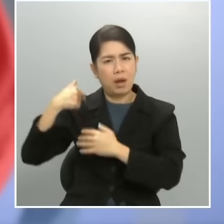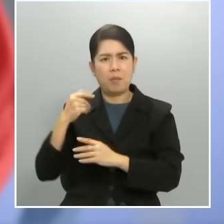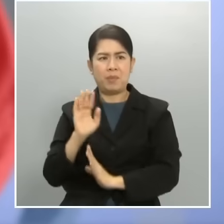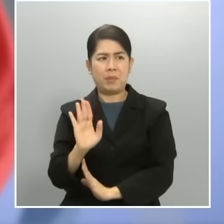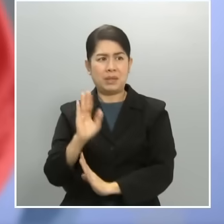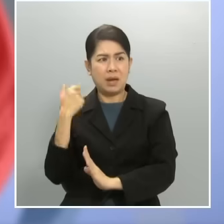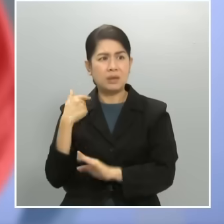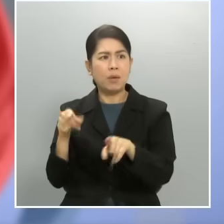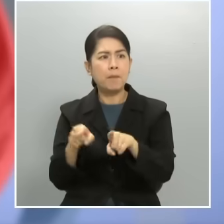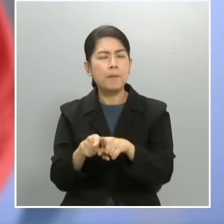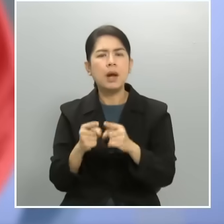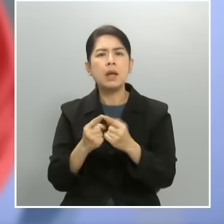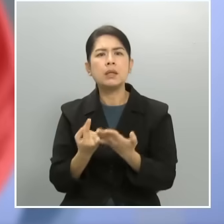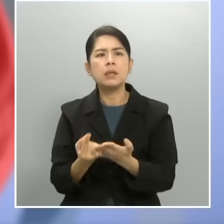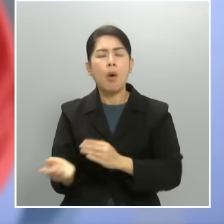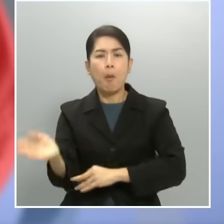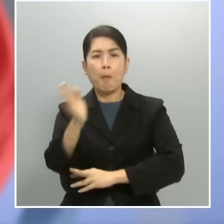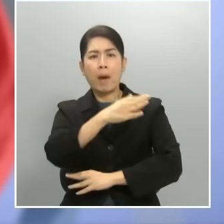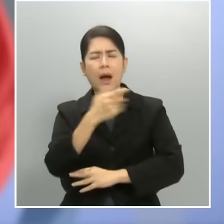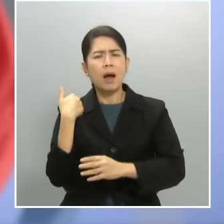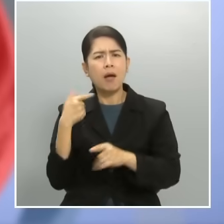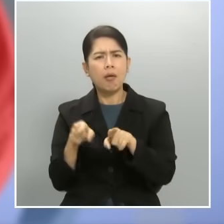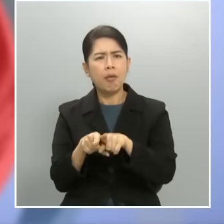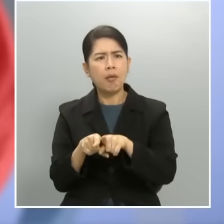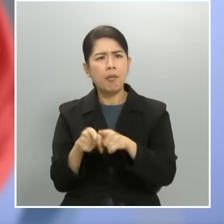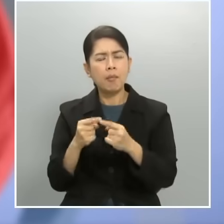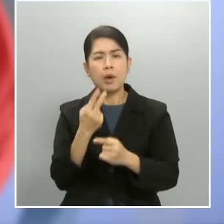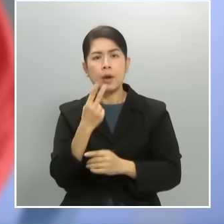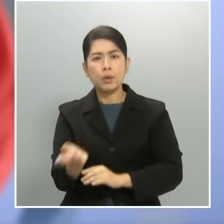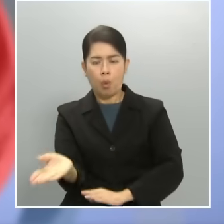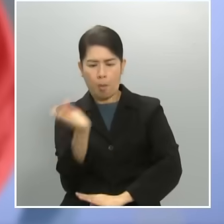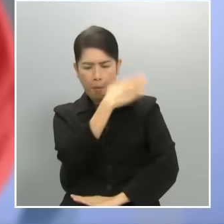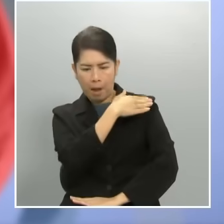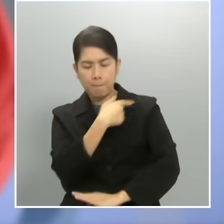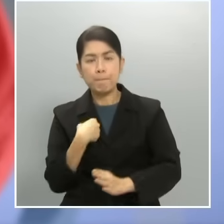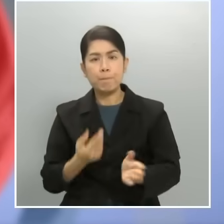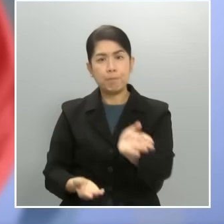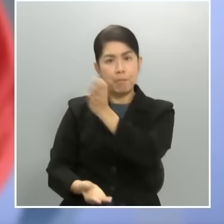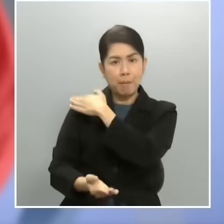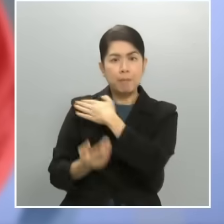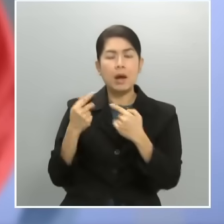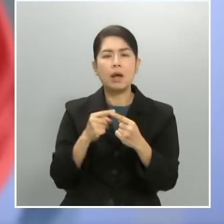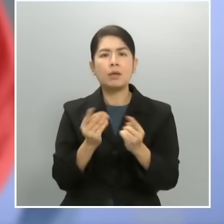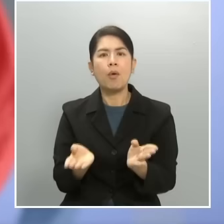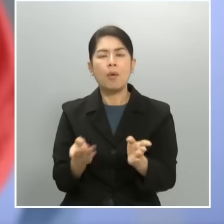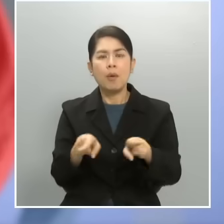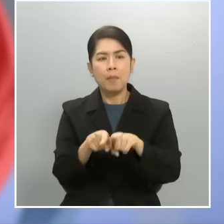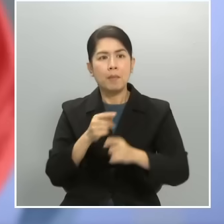ที่มันตวัดไปข้างหลังแบบนี้ที่ศิลปะสมัยก่อนเขาว่าอย่างนั้น